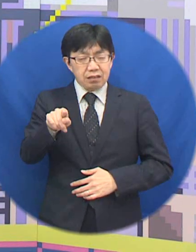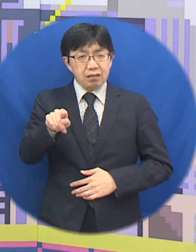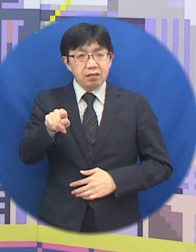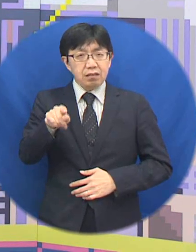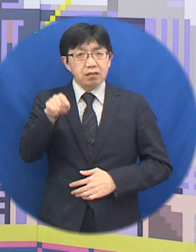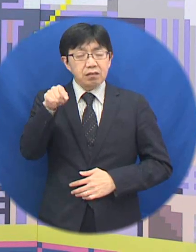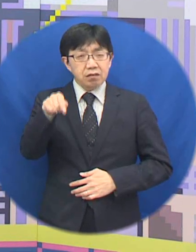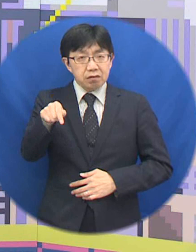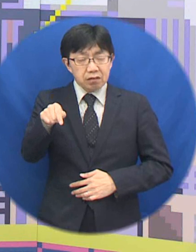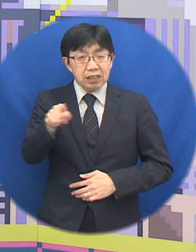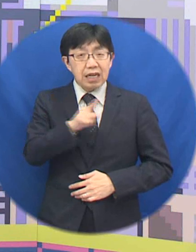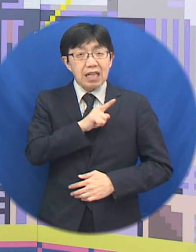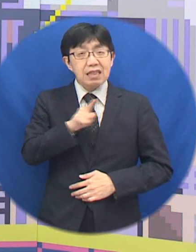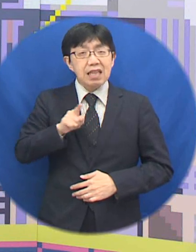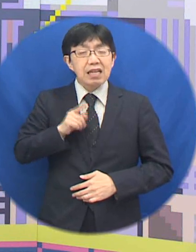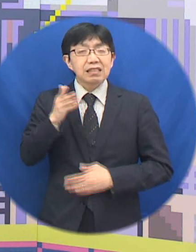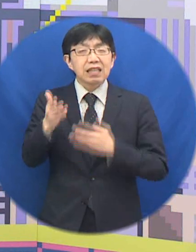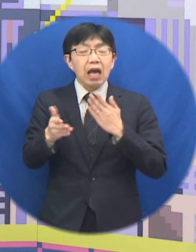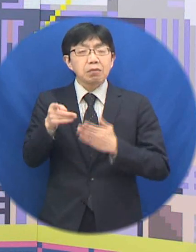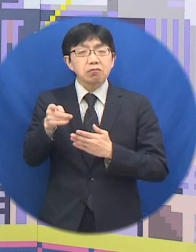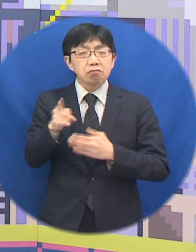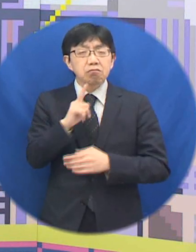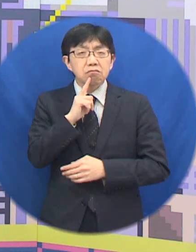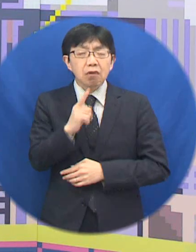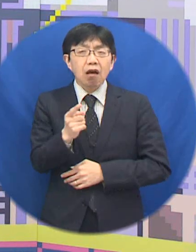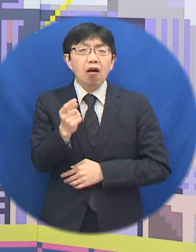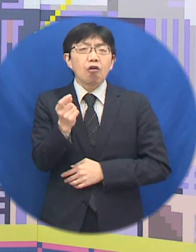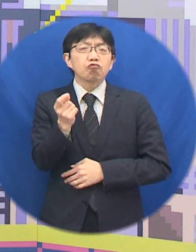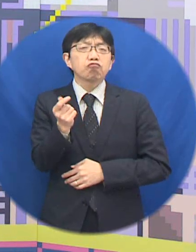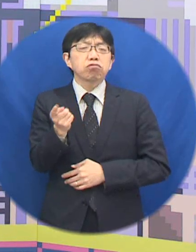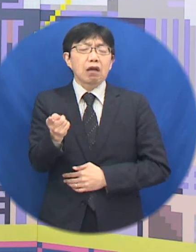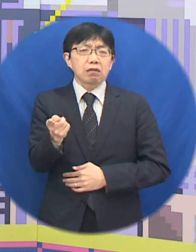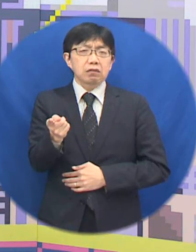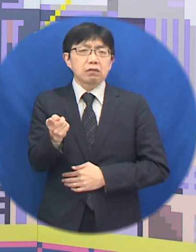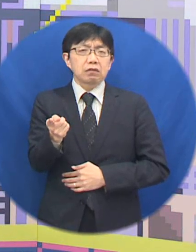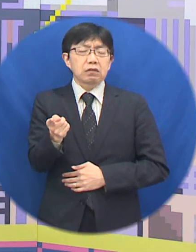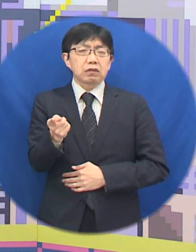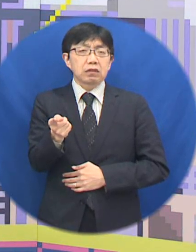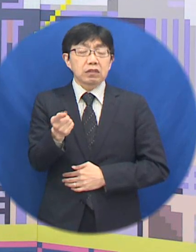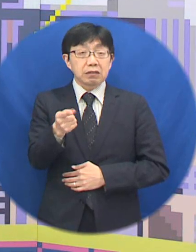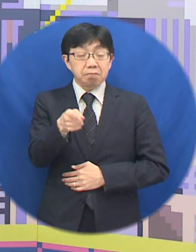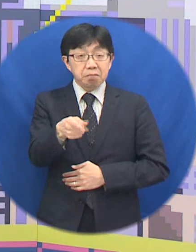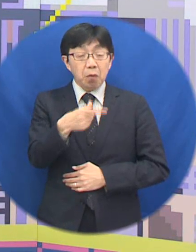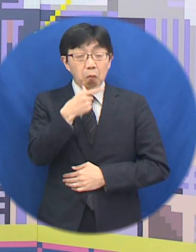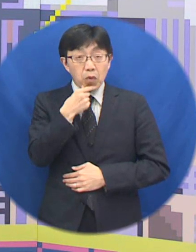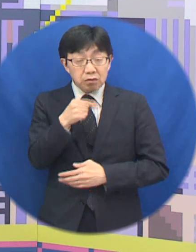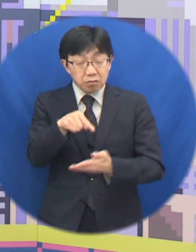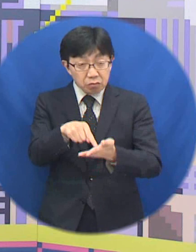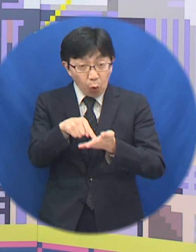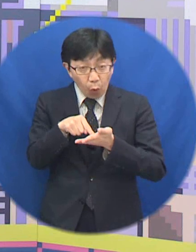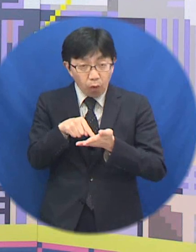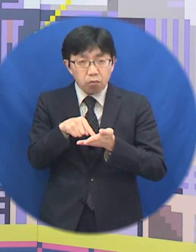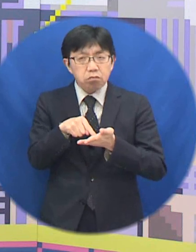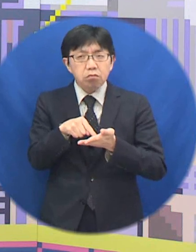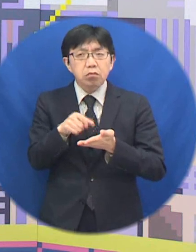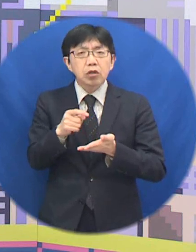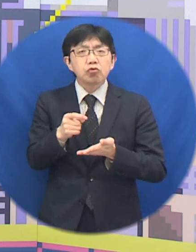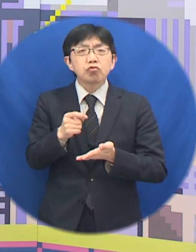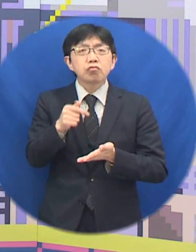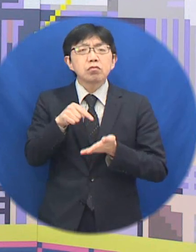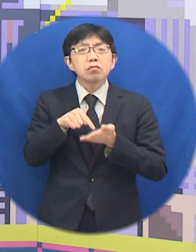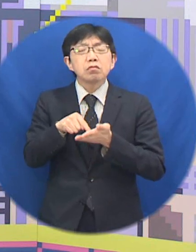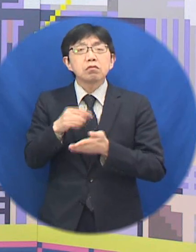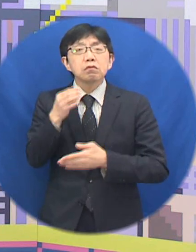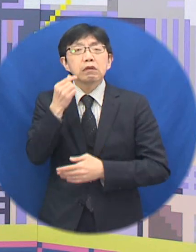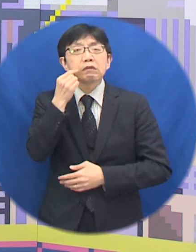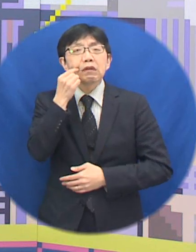使えるデイサービスというのが非常に少なくなっていまして、希望されてもですね、すぐに使えないですとかなかな